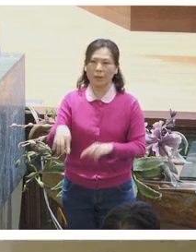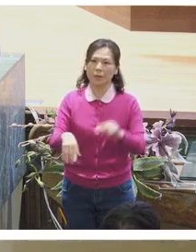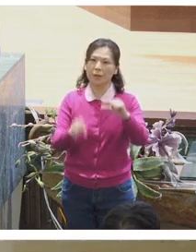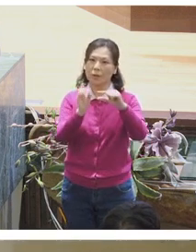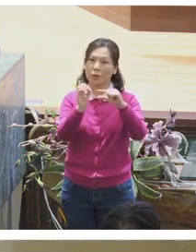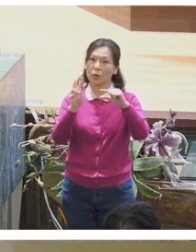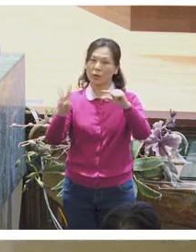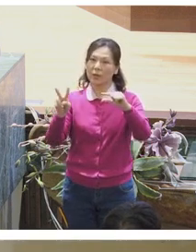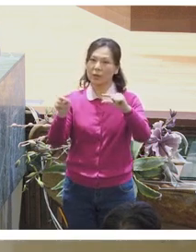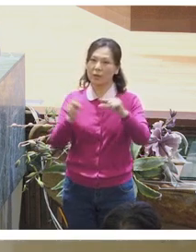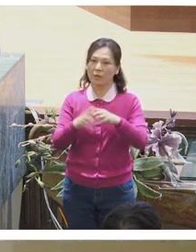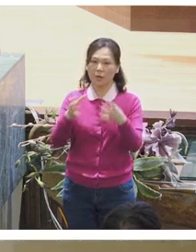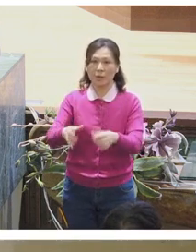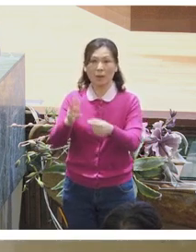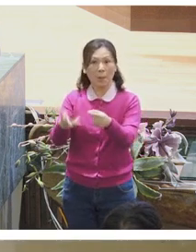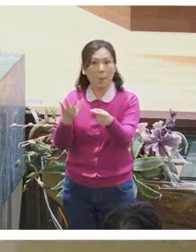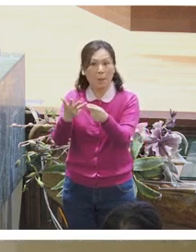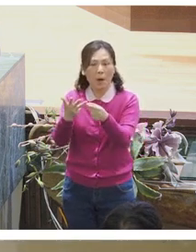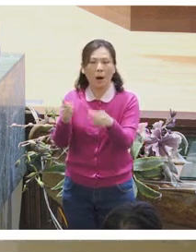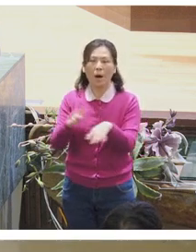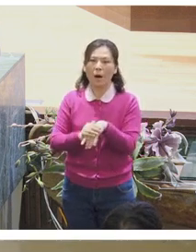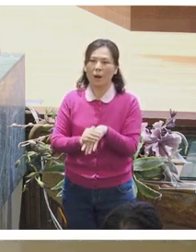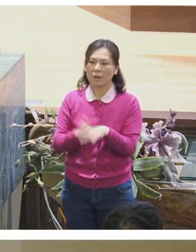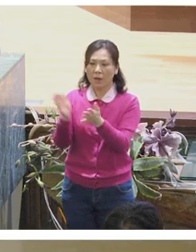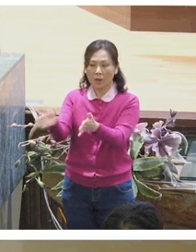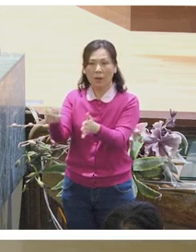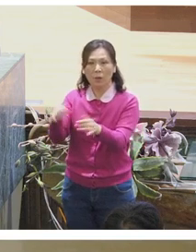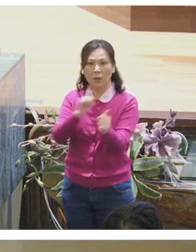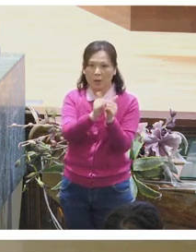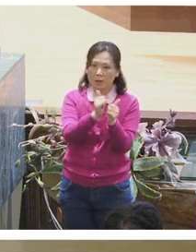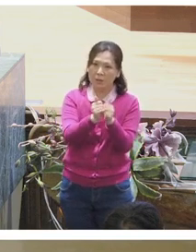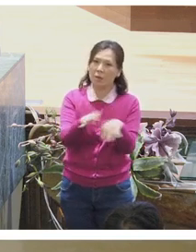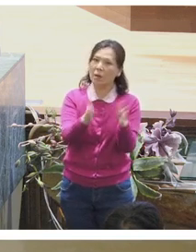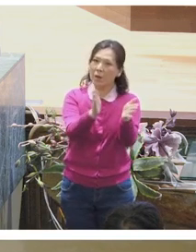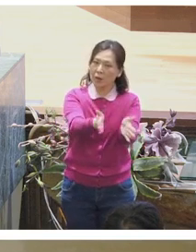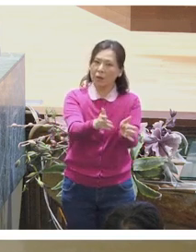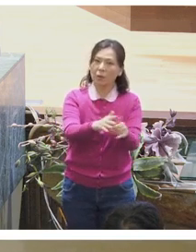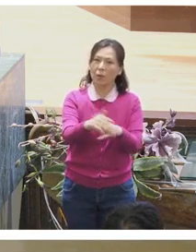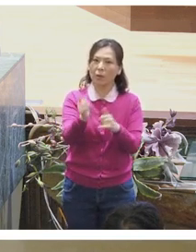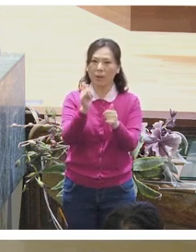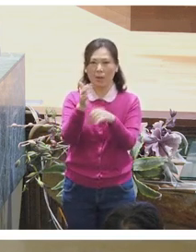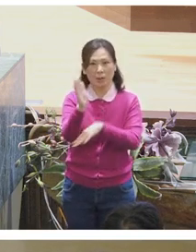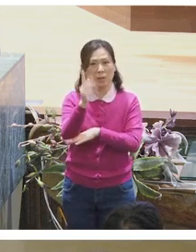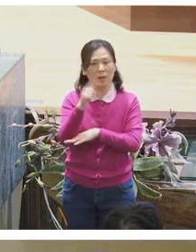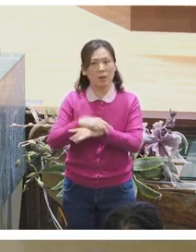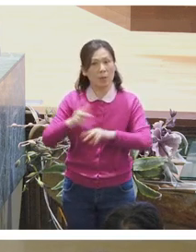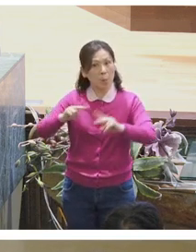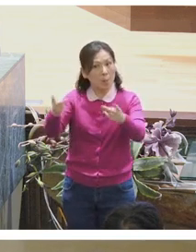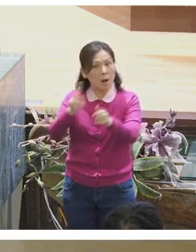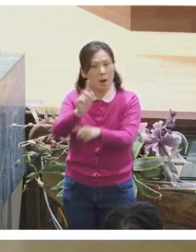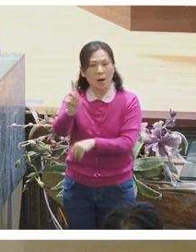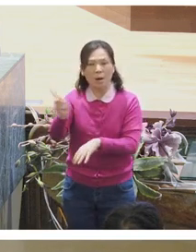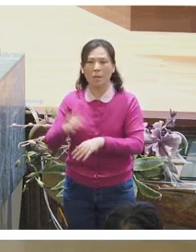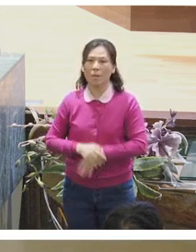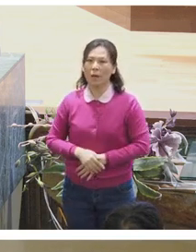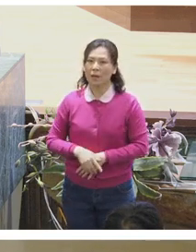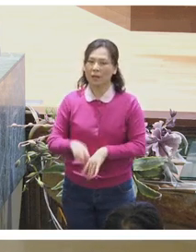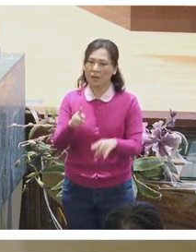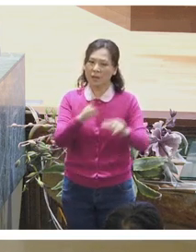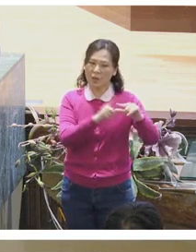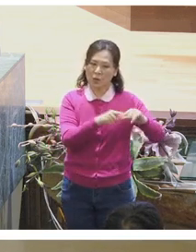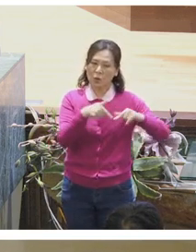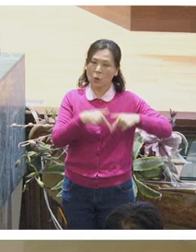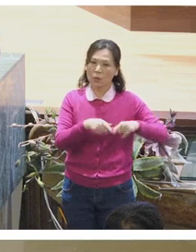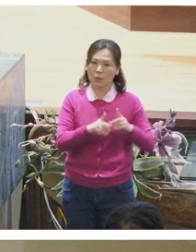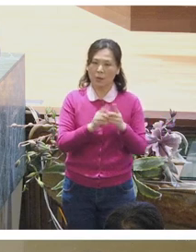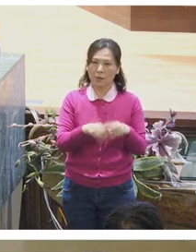声势浩大，究竟对于社会政府带来了哪些的改变？这种多中心的形式是否太流